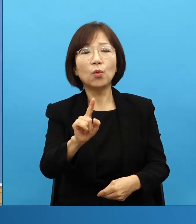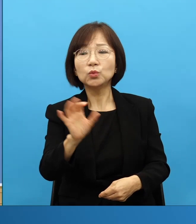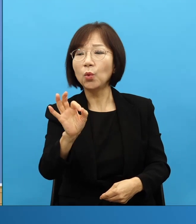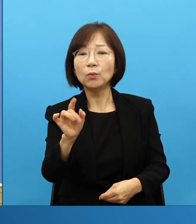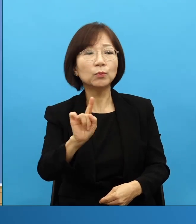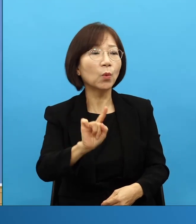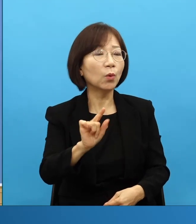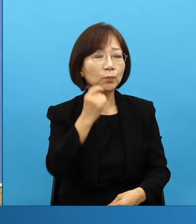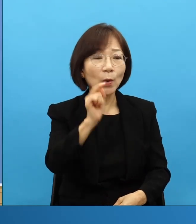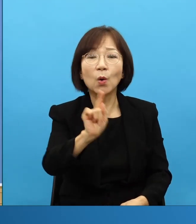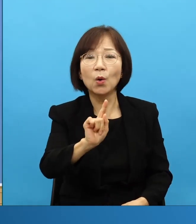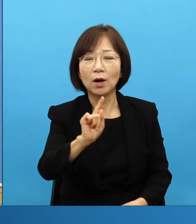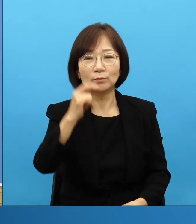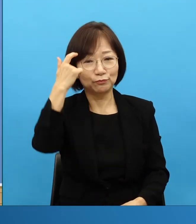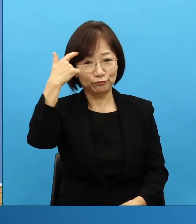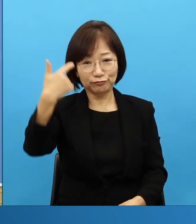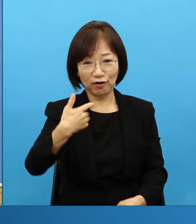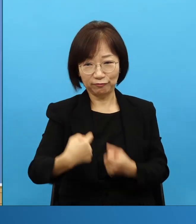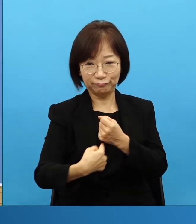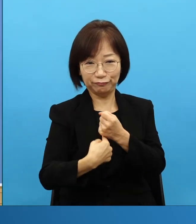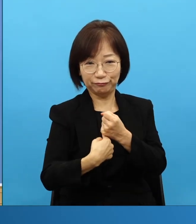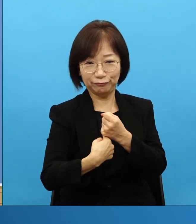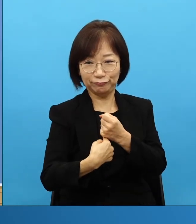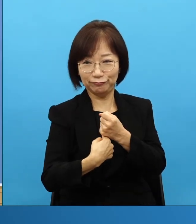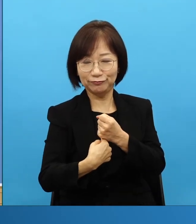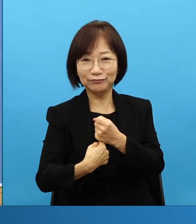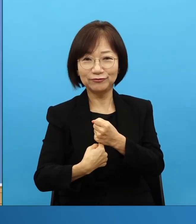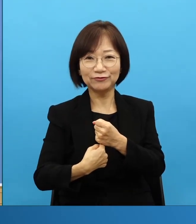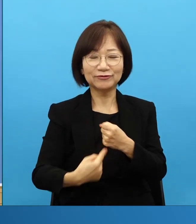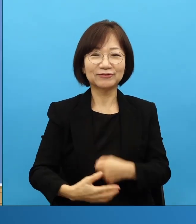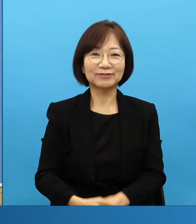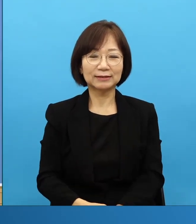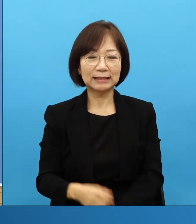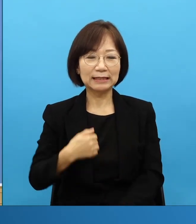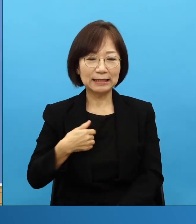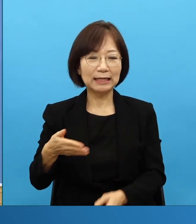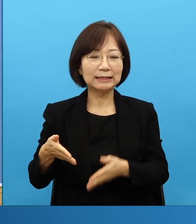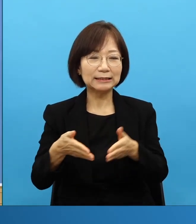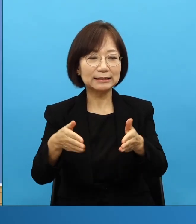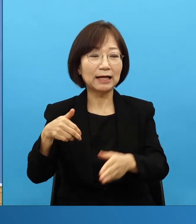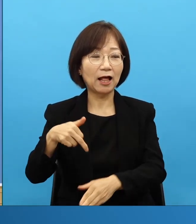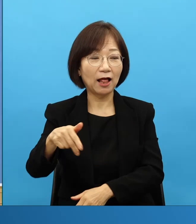mom knew right away, and she picked out all my pockets and my bag. 주었다고 하니까